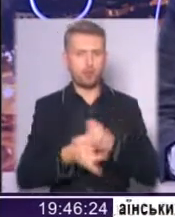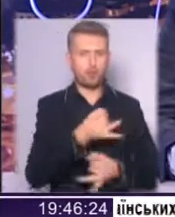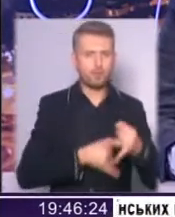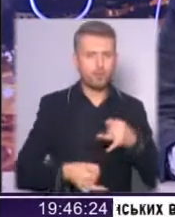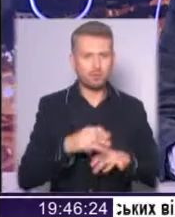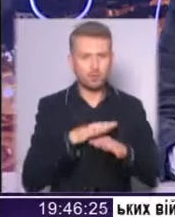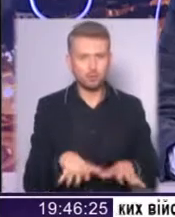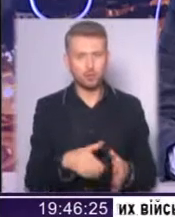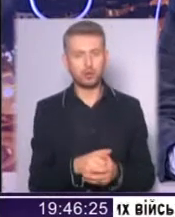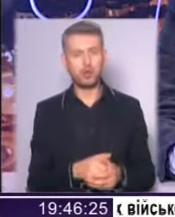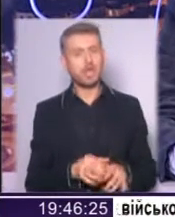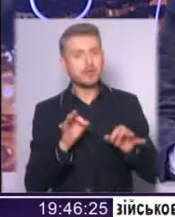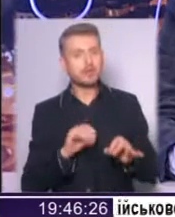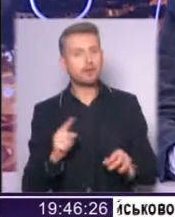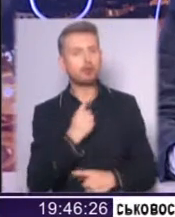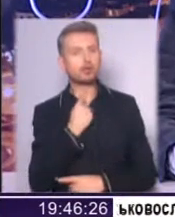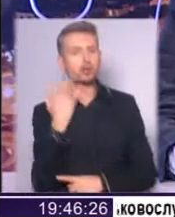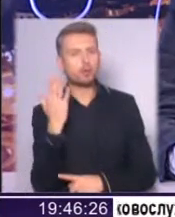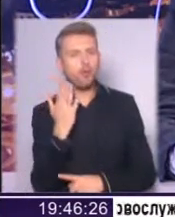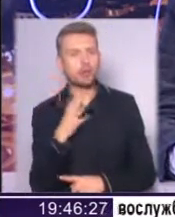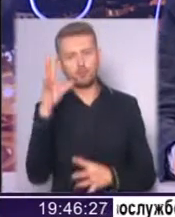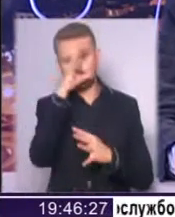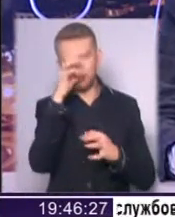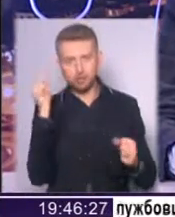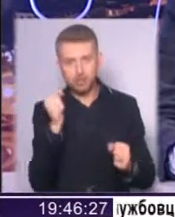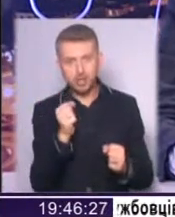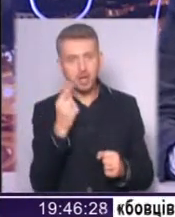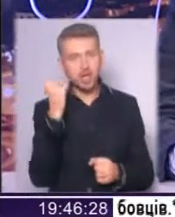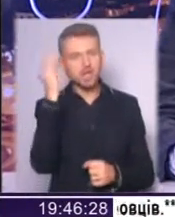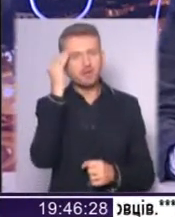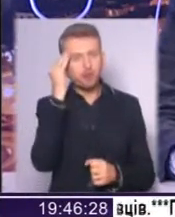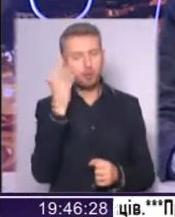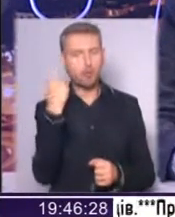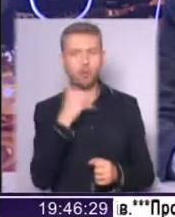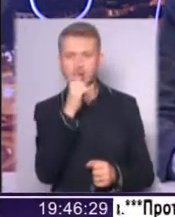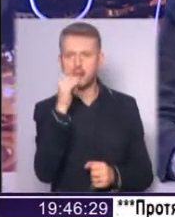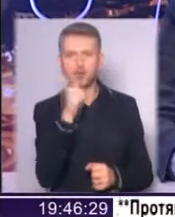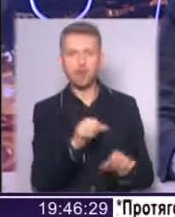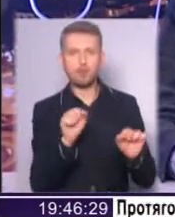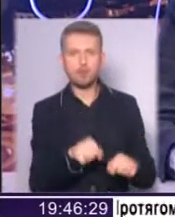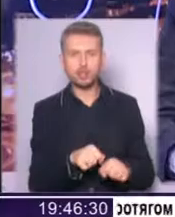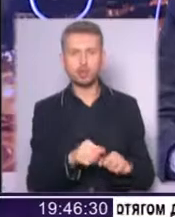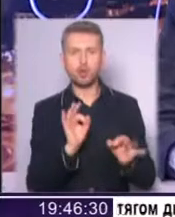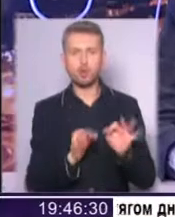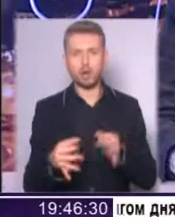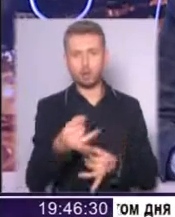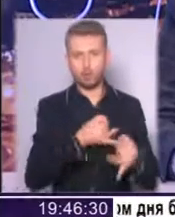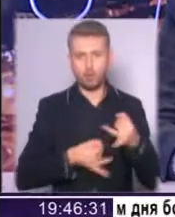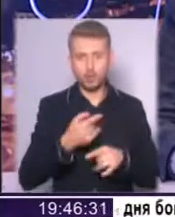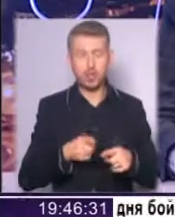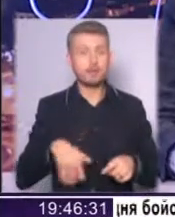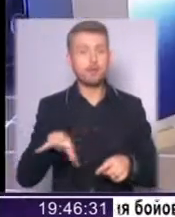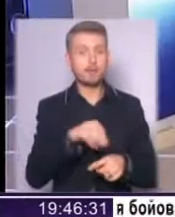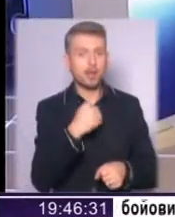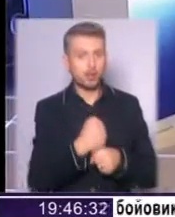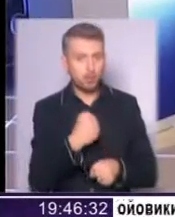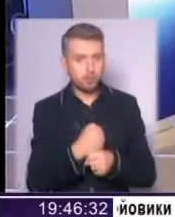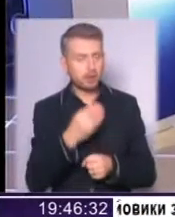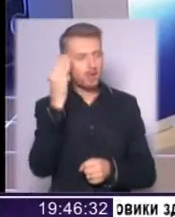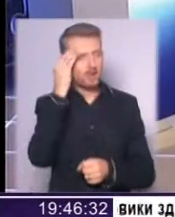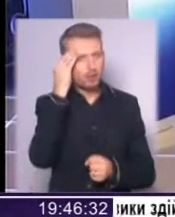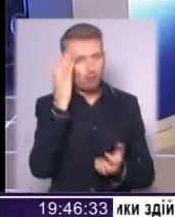над парламентаризмом, над демократією, над законами України, що ми не бачили того бюджету, який мав бути ще 15 вересня,